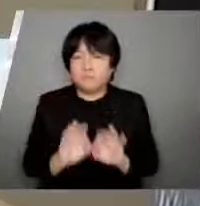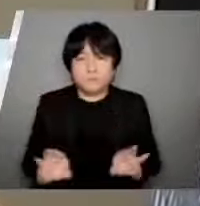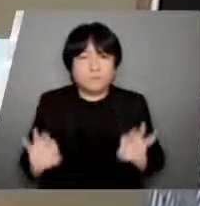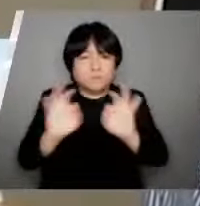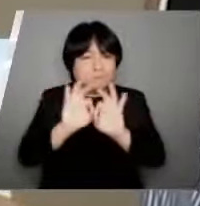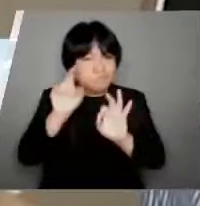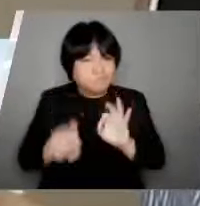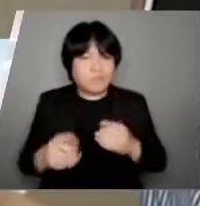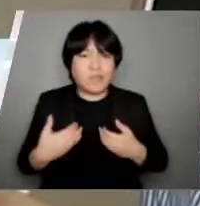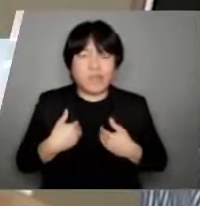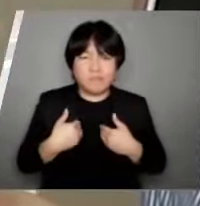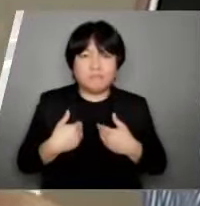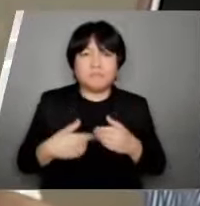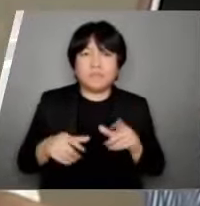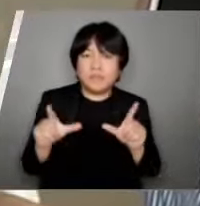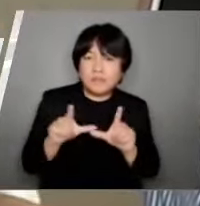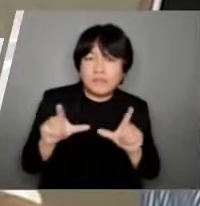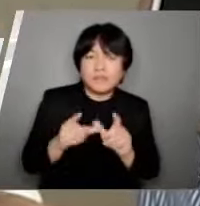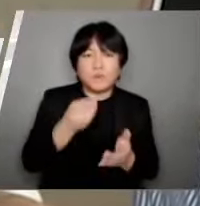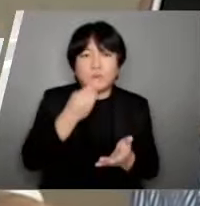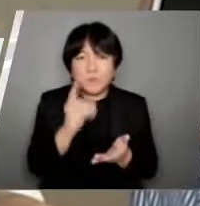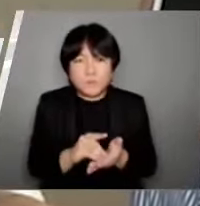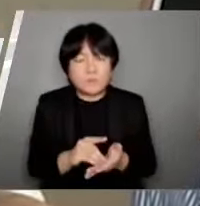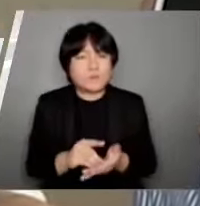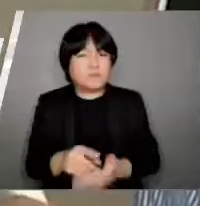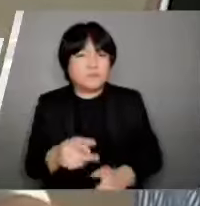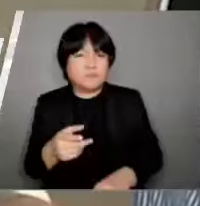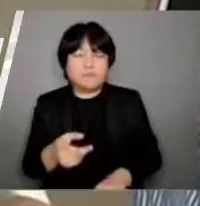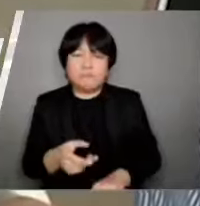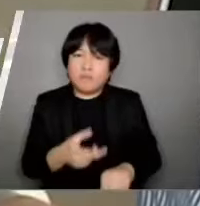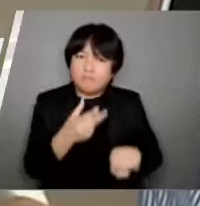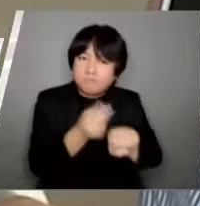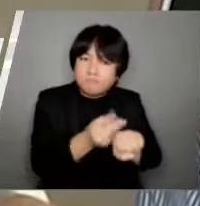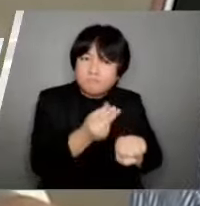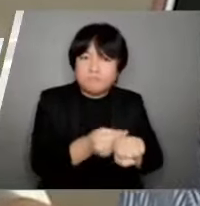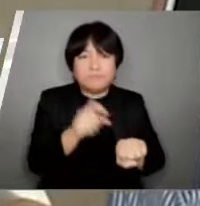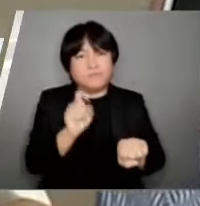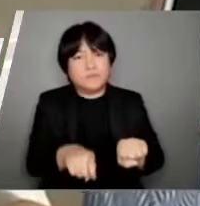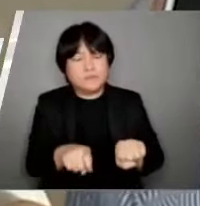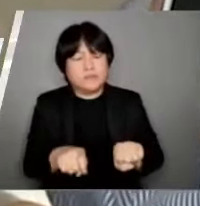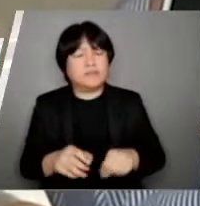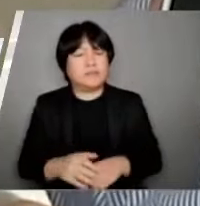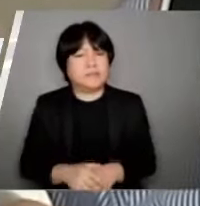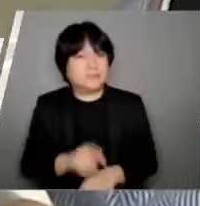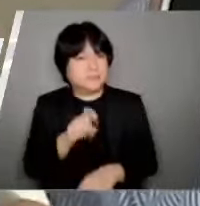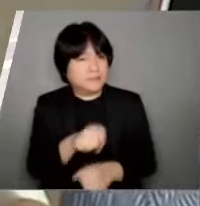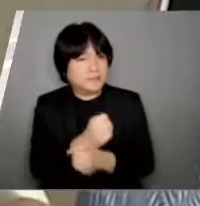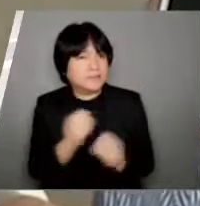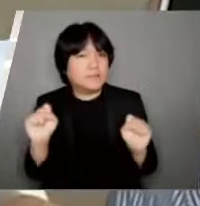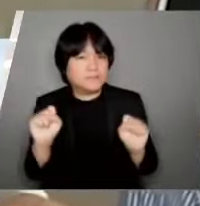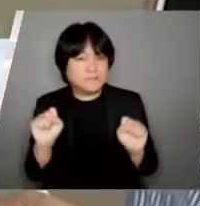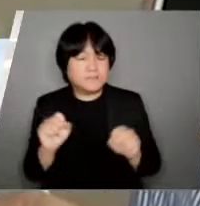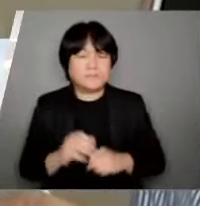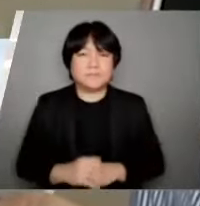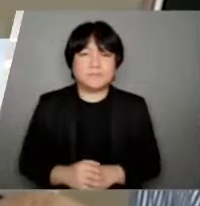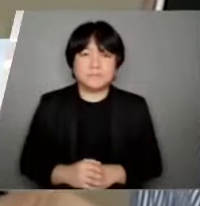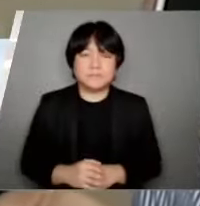supply. If we do not vaccinate as soon as possible and save the number